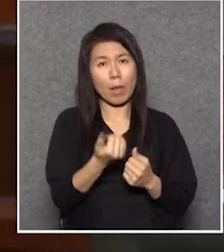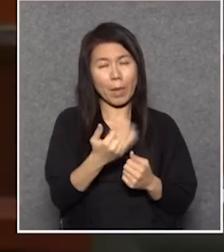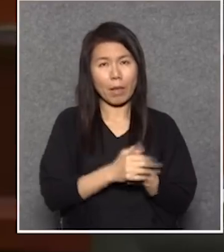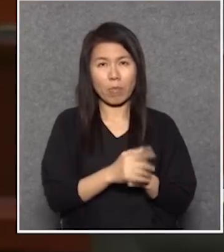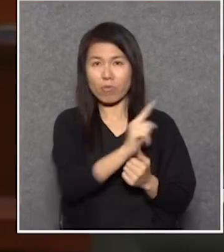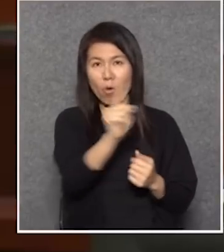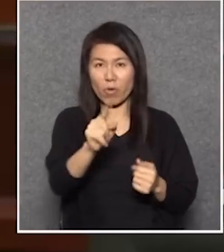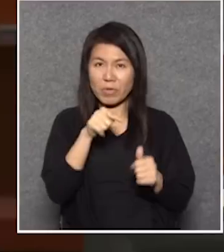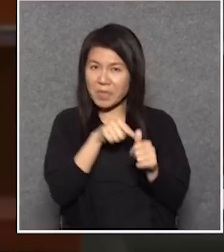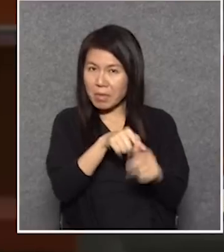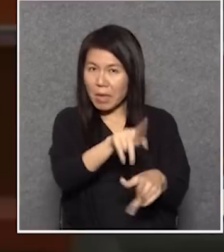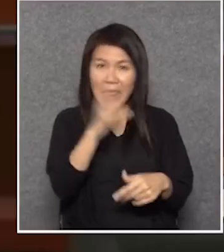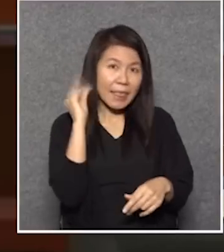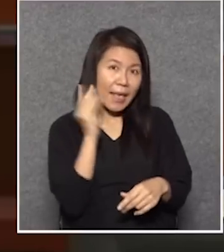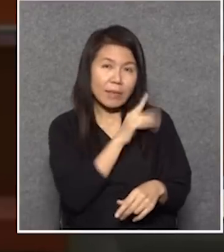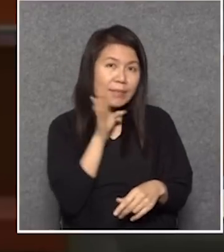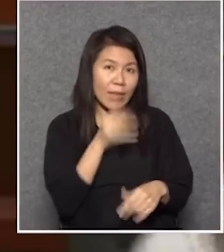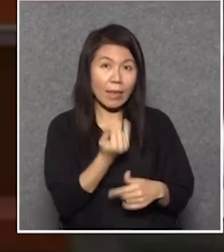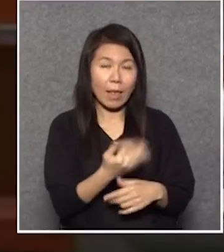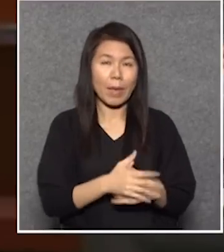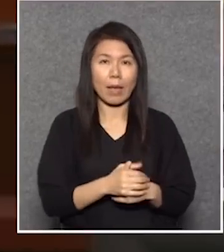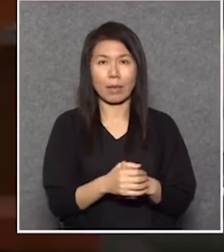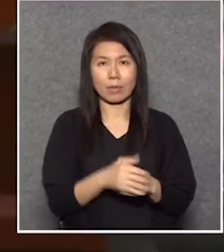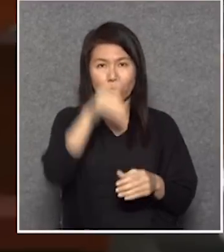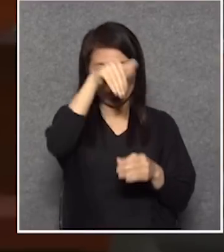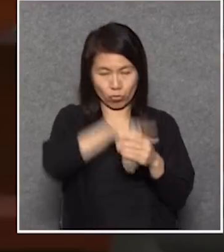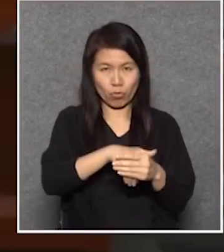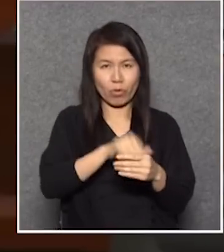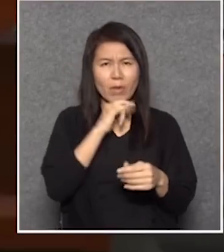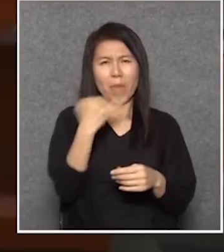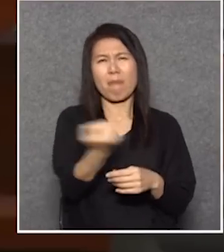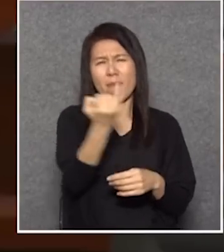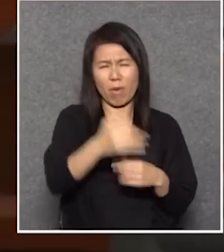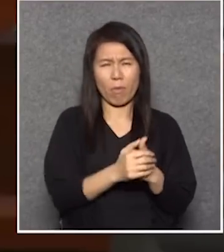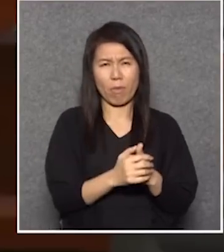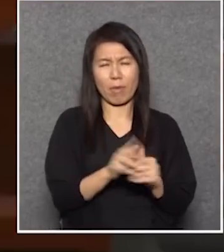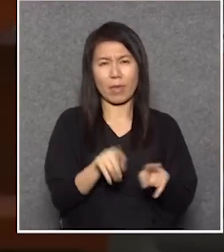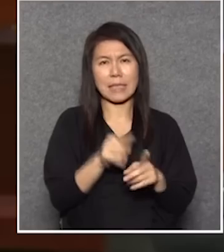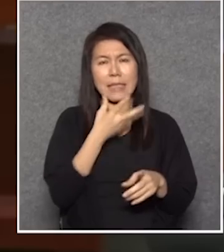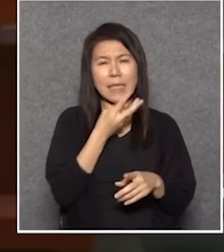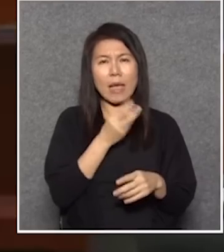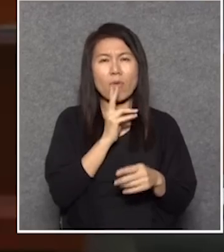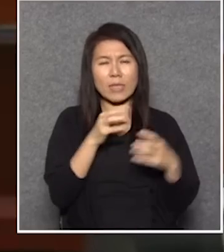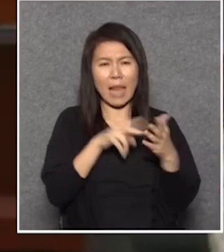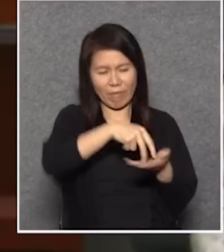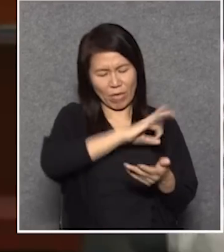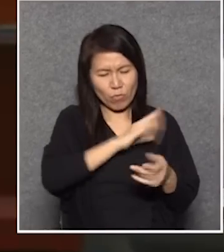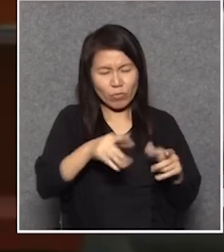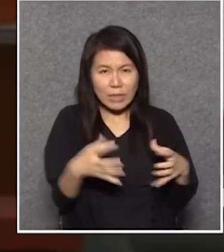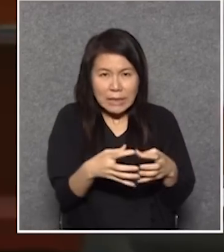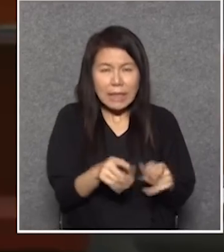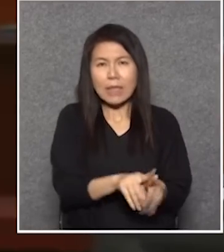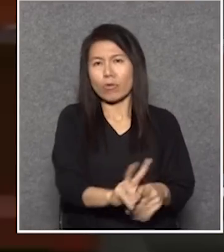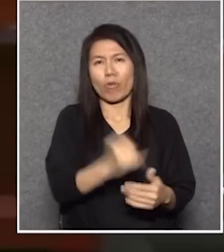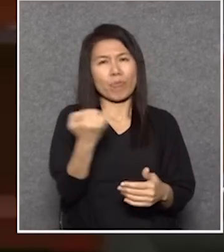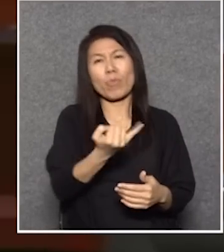人點到，個個都聽謠言，係咪？選舉成日都有負面文宣嘅，細到好似立法會咁嘅選舉都有負面文宣